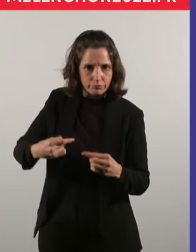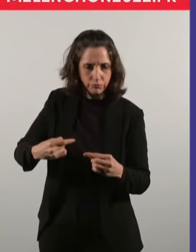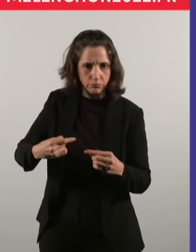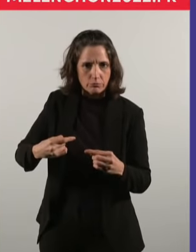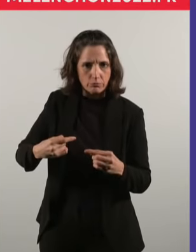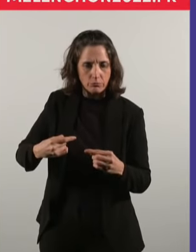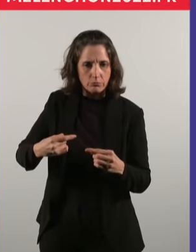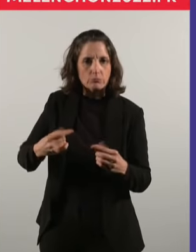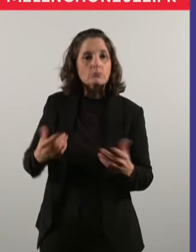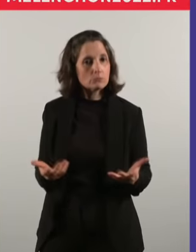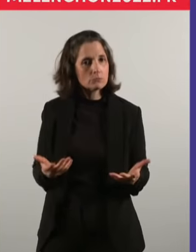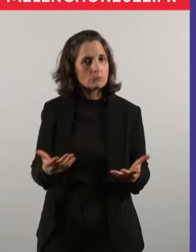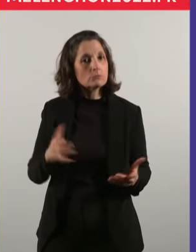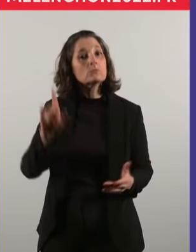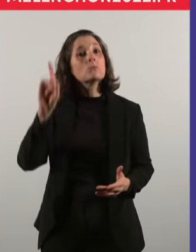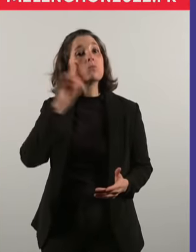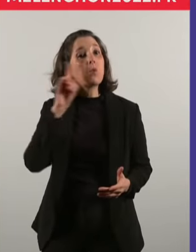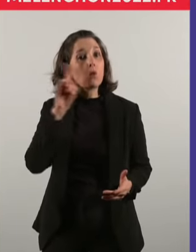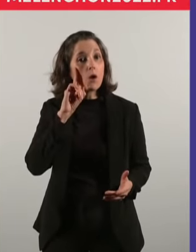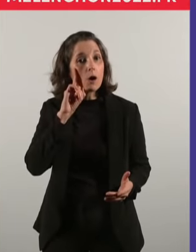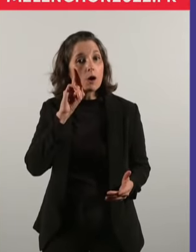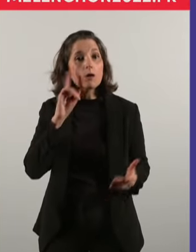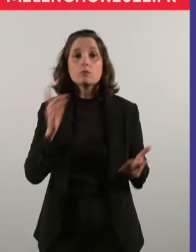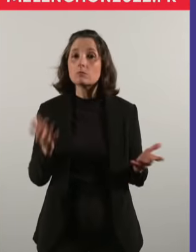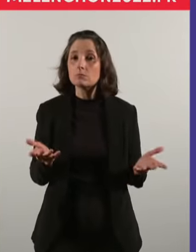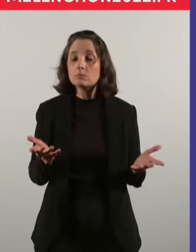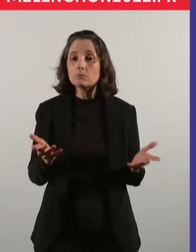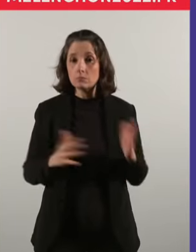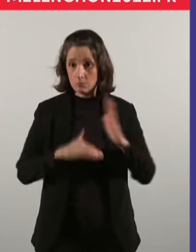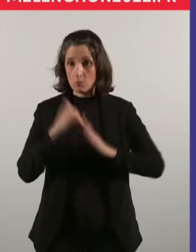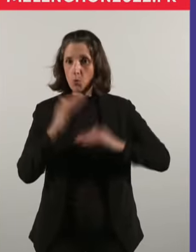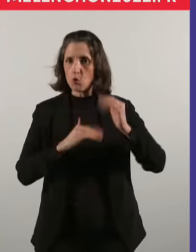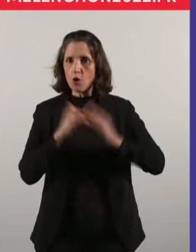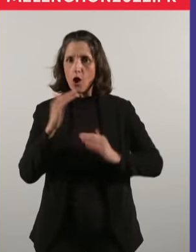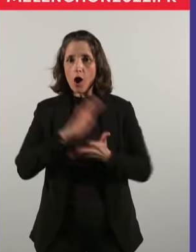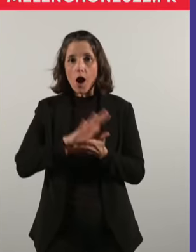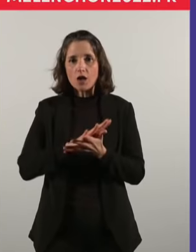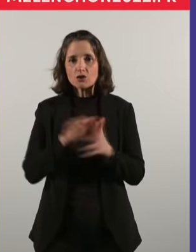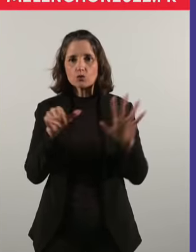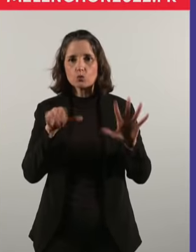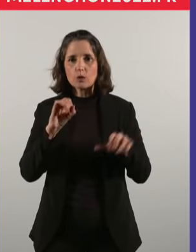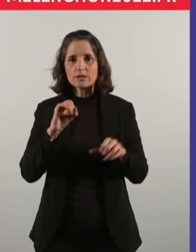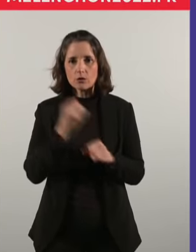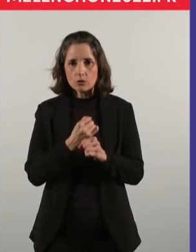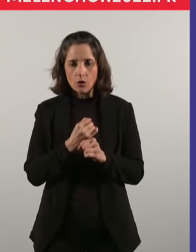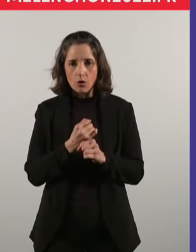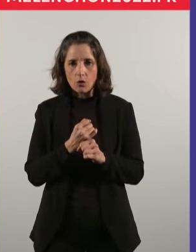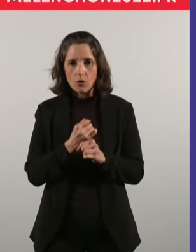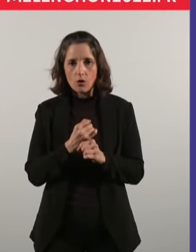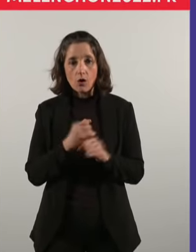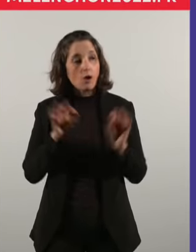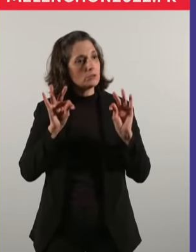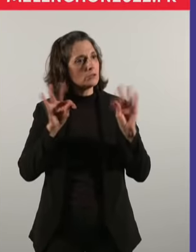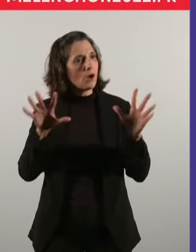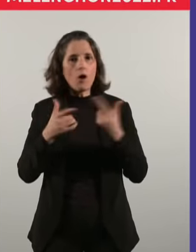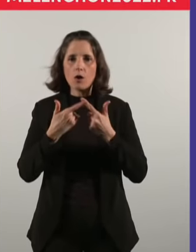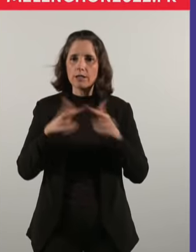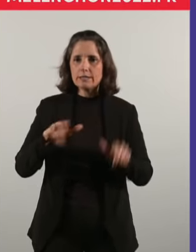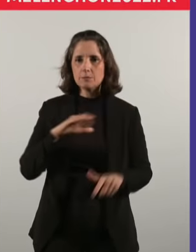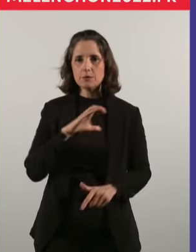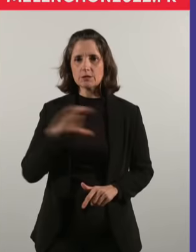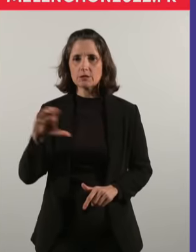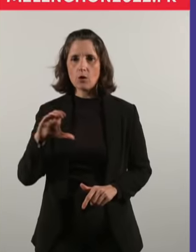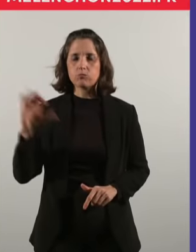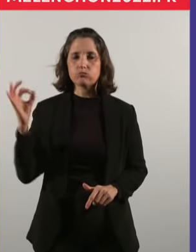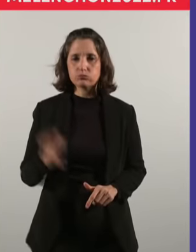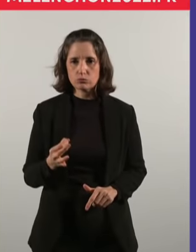Pas seulement parce que c'est du bonheur de pouvoir à 60 ans avoir la totalité de son temps en temps libre après l'avoir eu toute